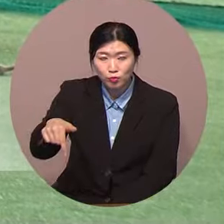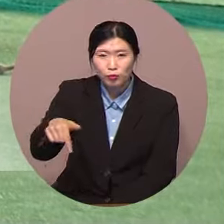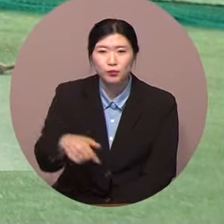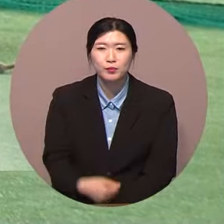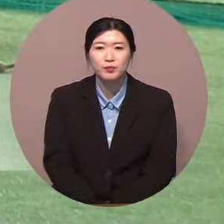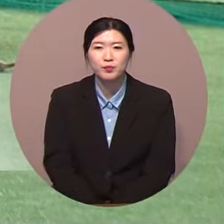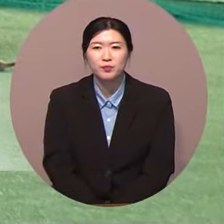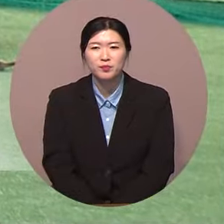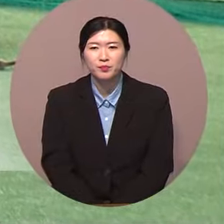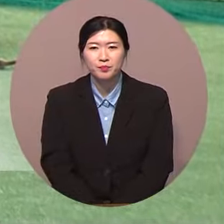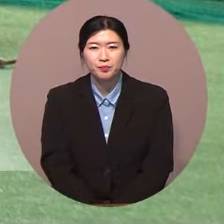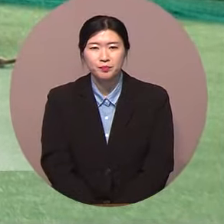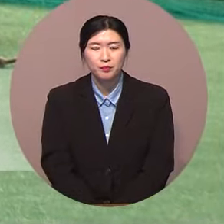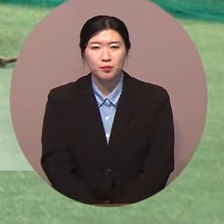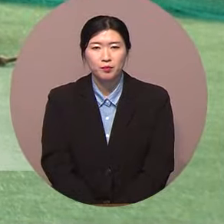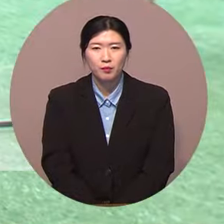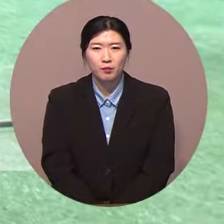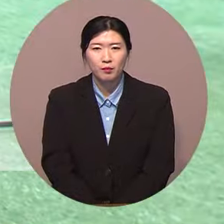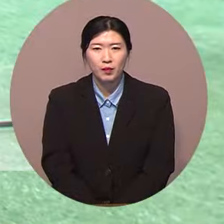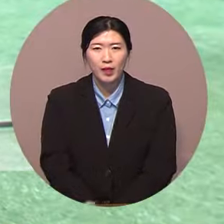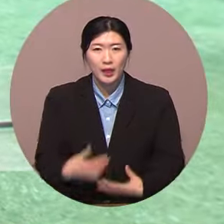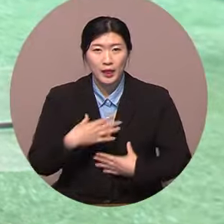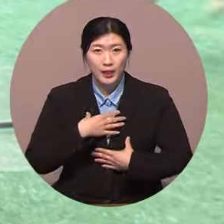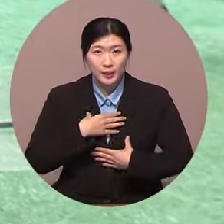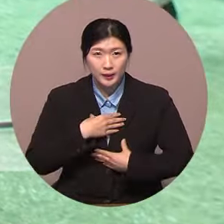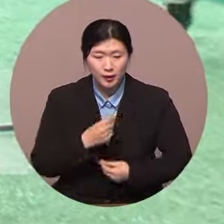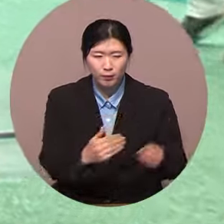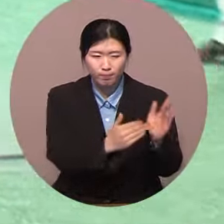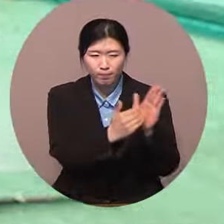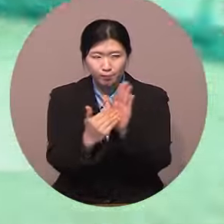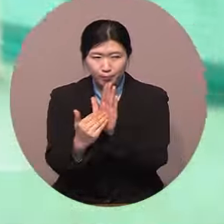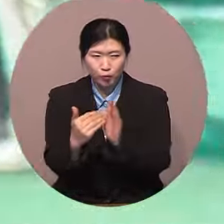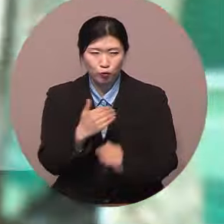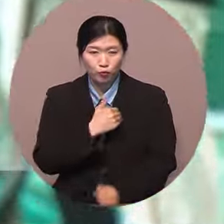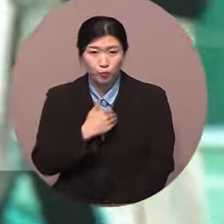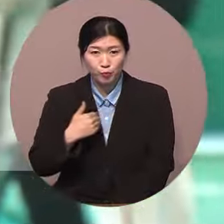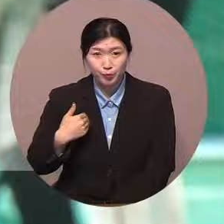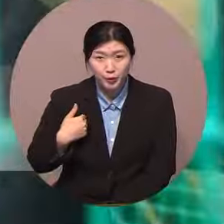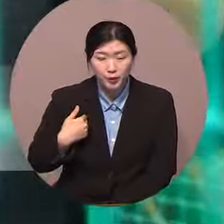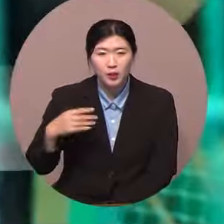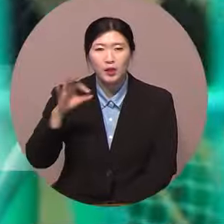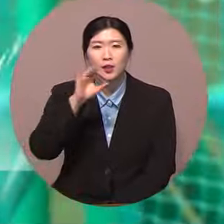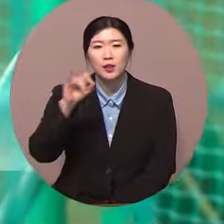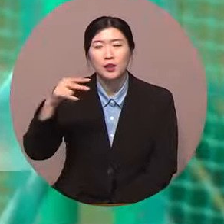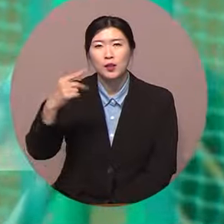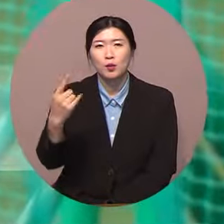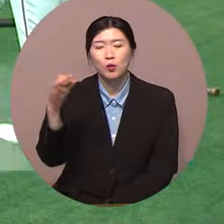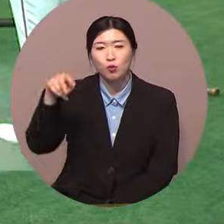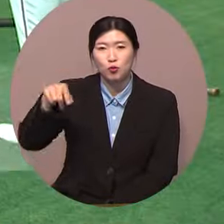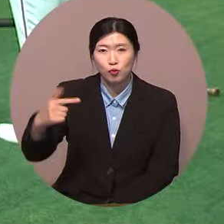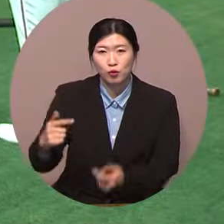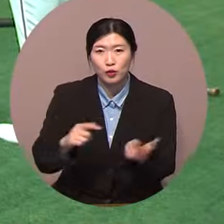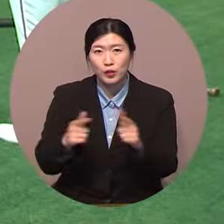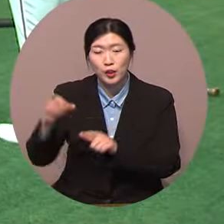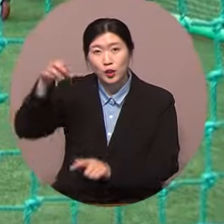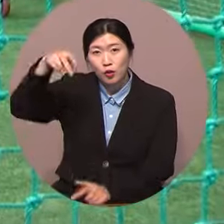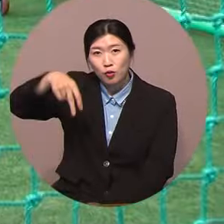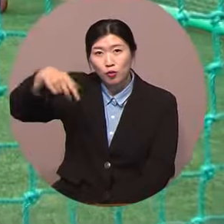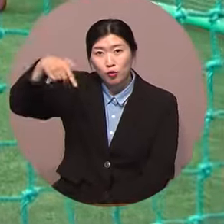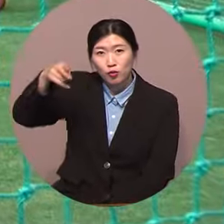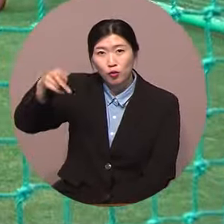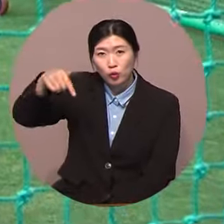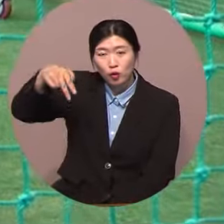간절하게 기다리고 있습니다. 안정적인 수비력을 바탕으로 이도윤과 하주석이 버틴 주전 유격수 자리에